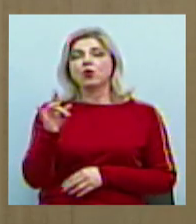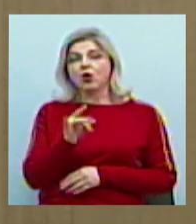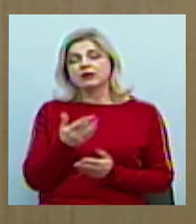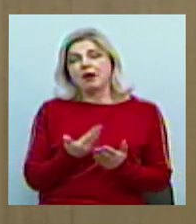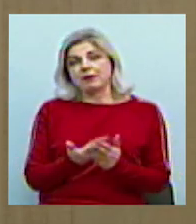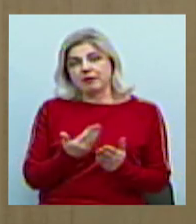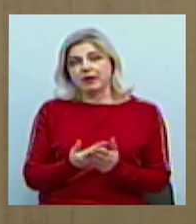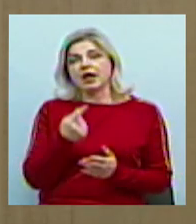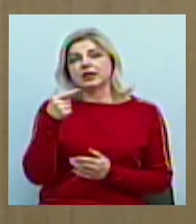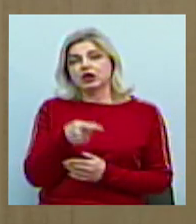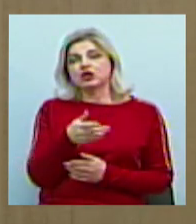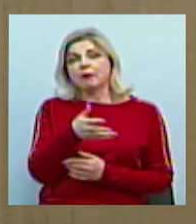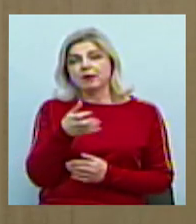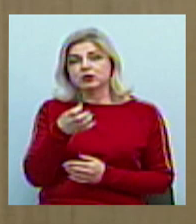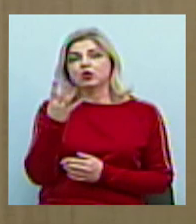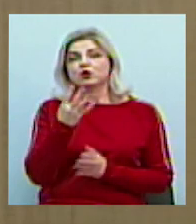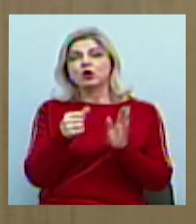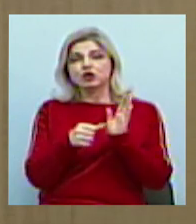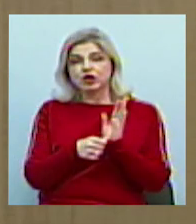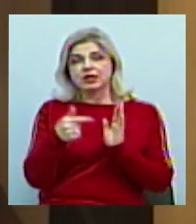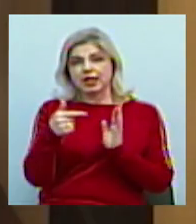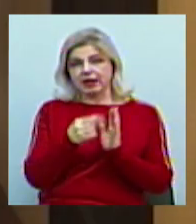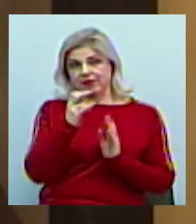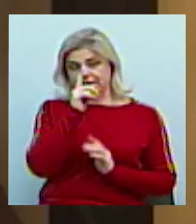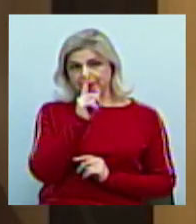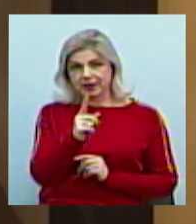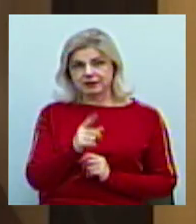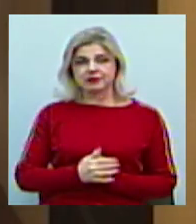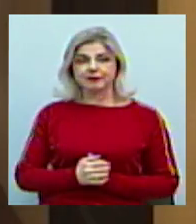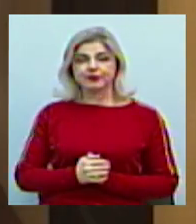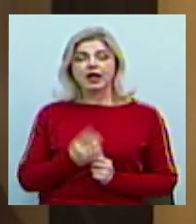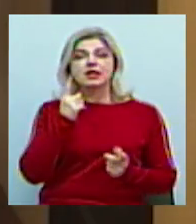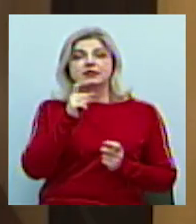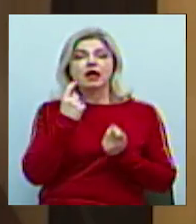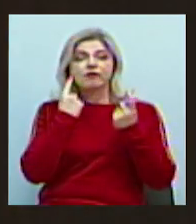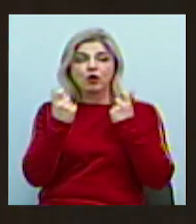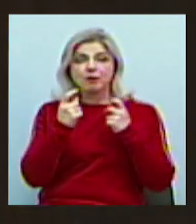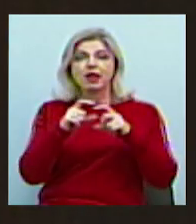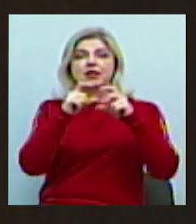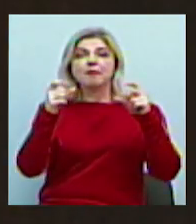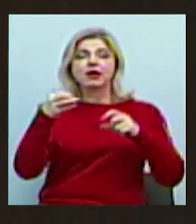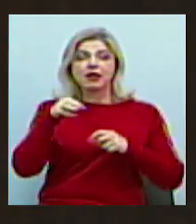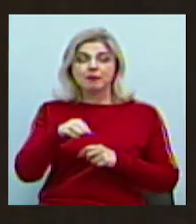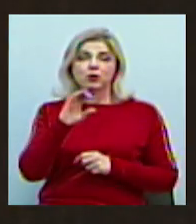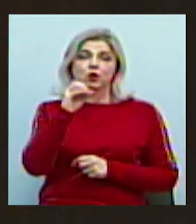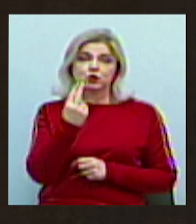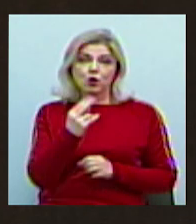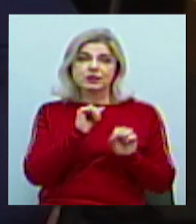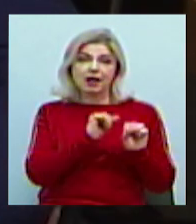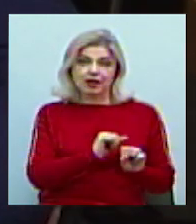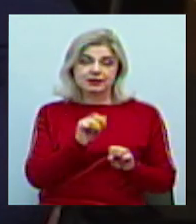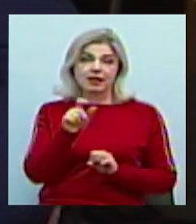приблизно складає 1546 гривень на місяць. За інформацією Департаменту соціального захисту